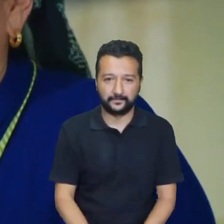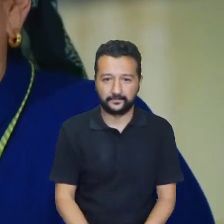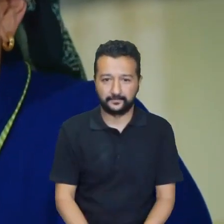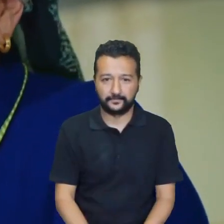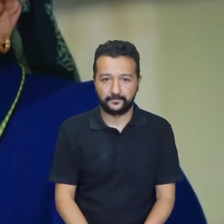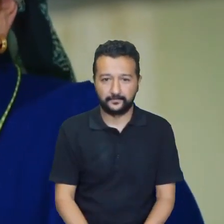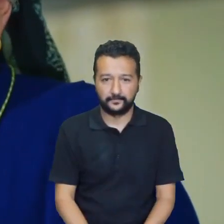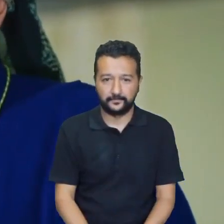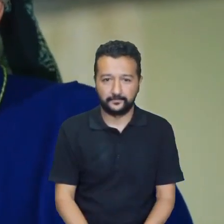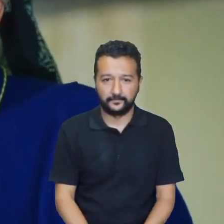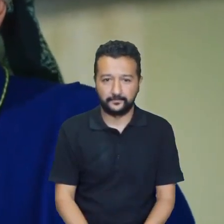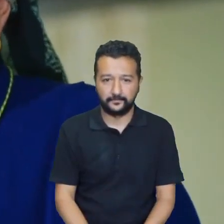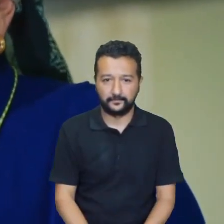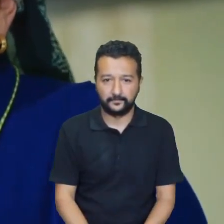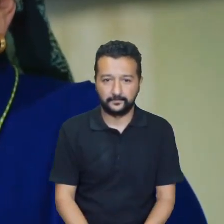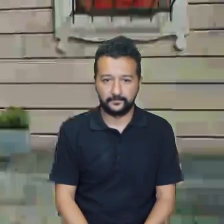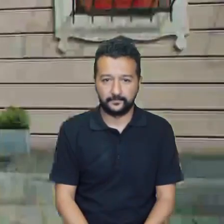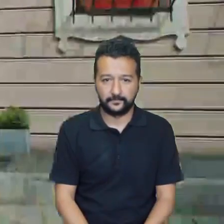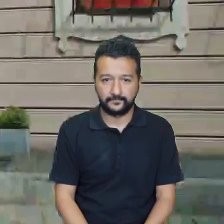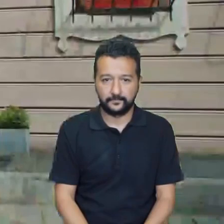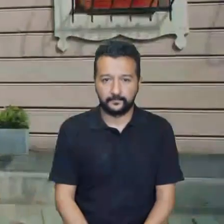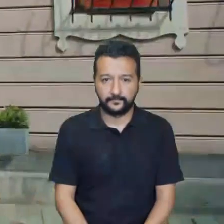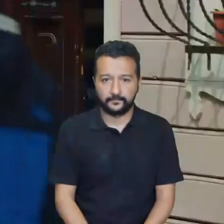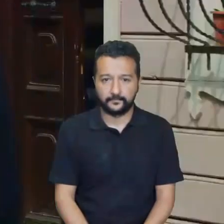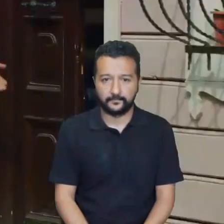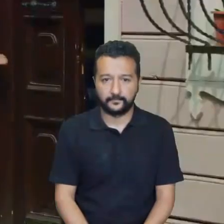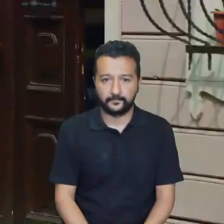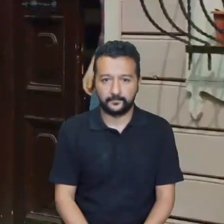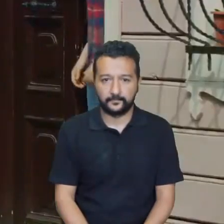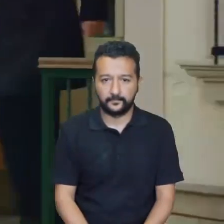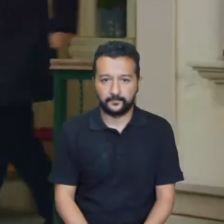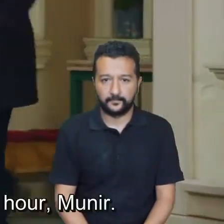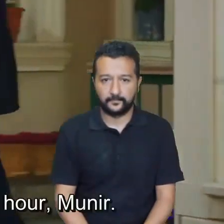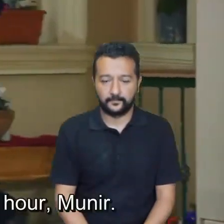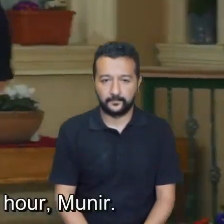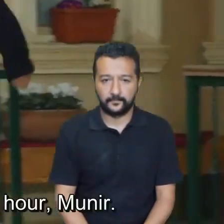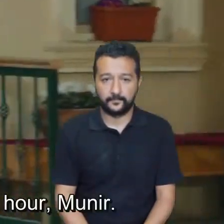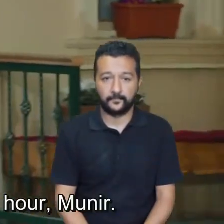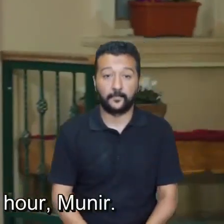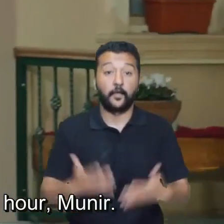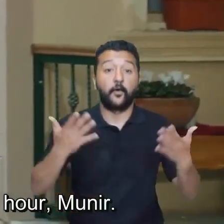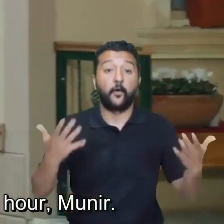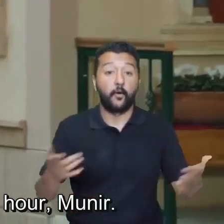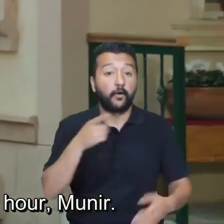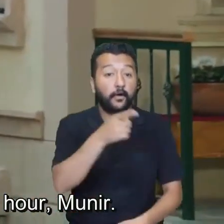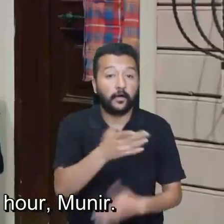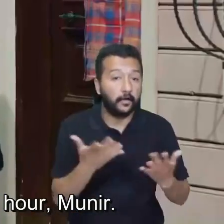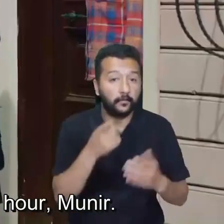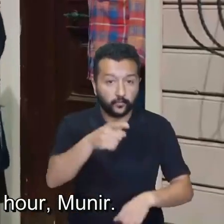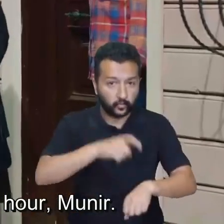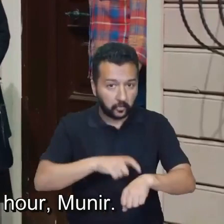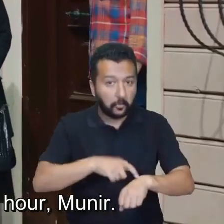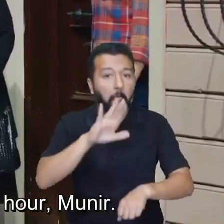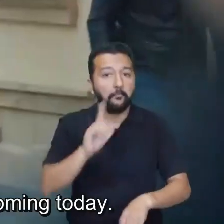Özlemle, sevgiyle fotoğrafı süzüyor. 147 numaralı pembe boyalı evin kapısı açıldı. Oo, hayırdır? Sen bu